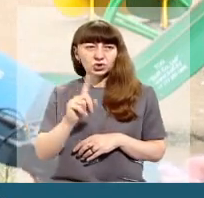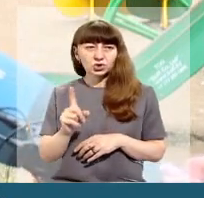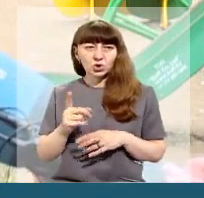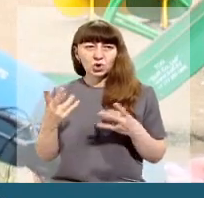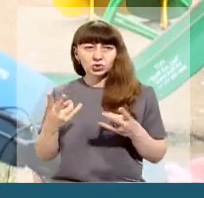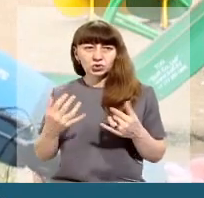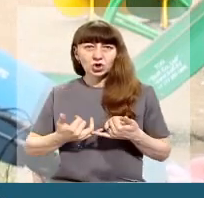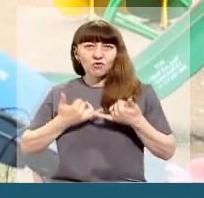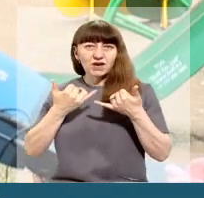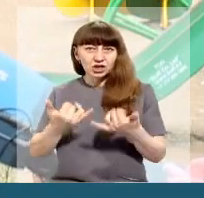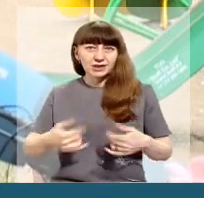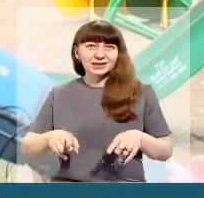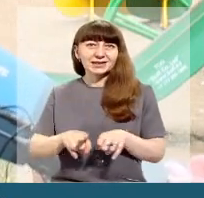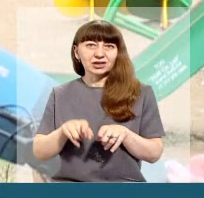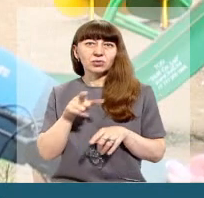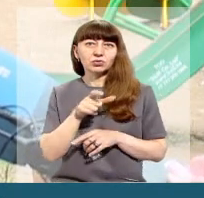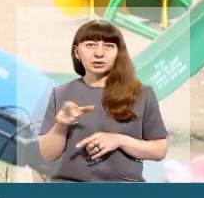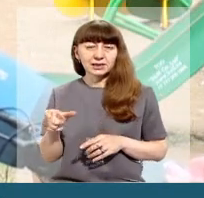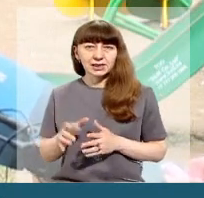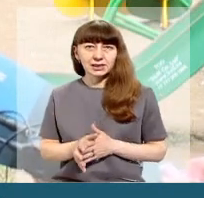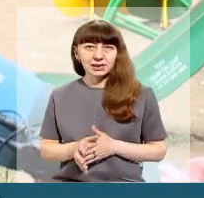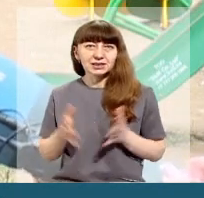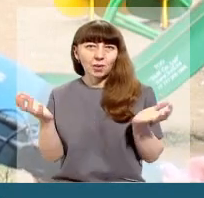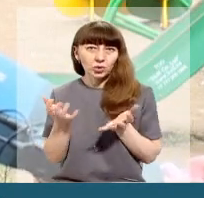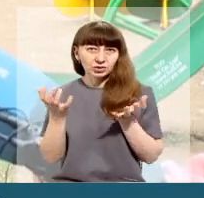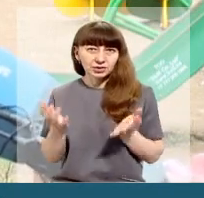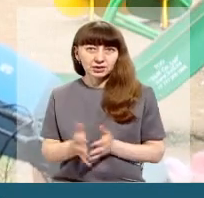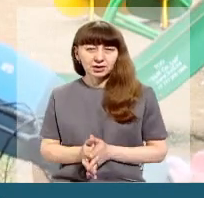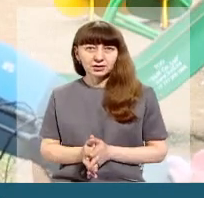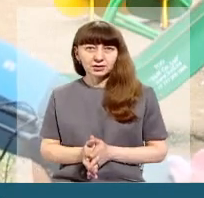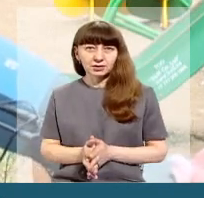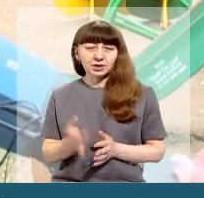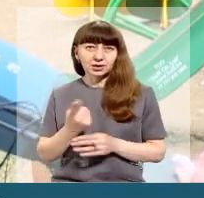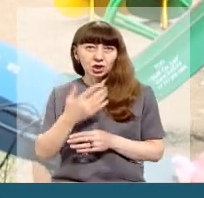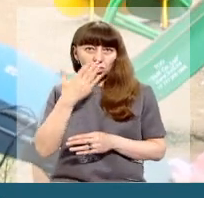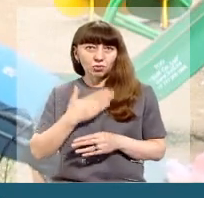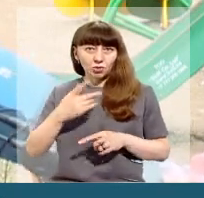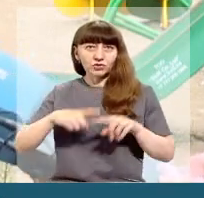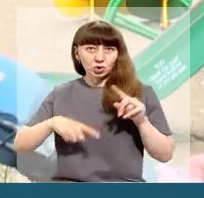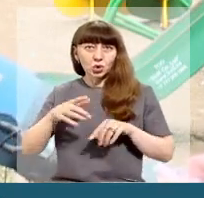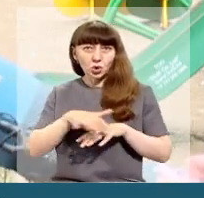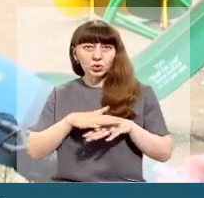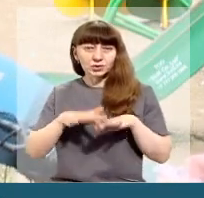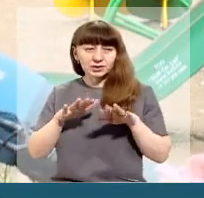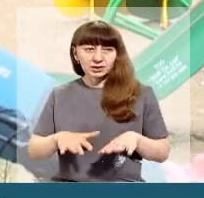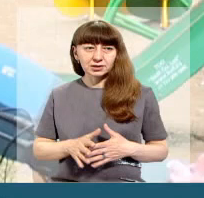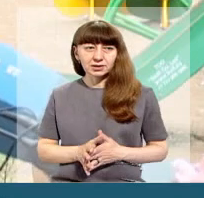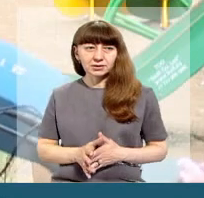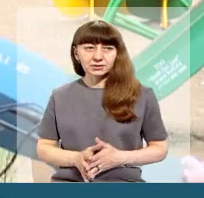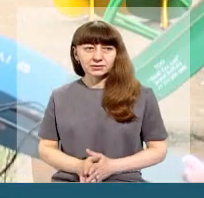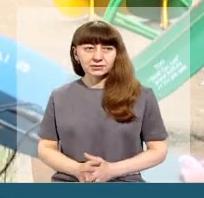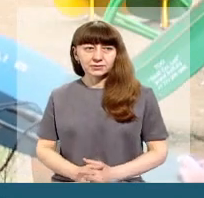нужно чтить таких людей. Это первое. Во-вторых, конечно же, это патриотическое воспитание. Это